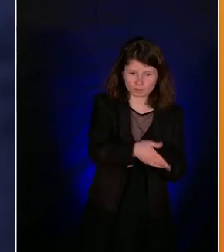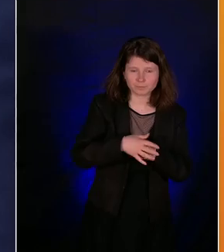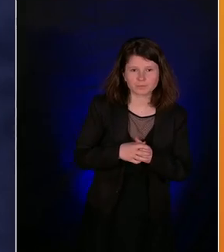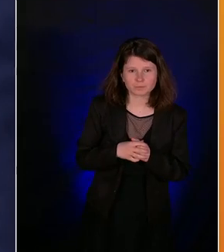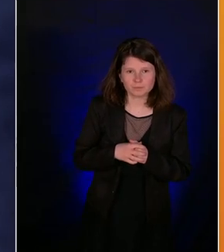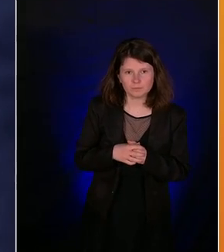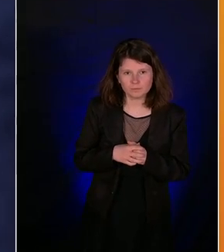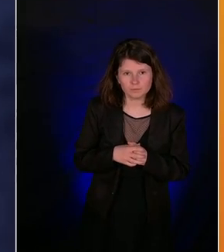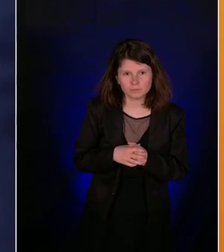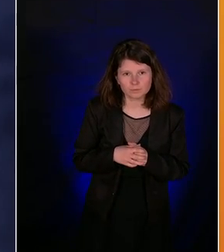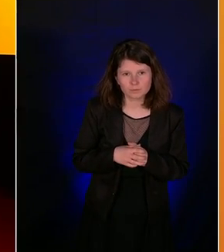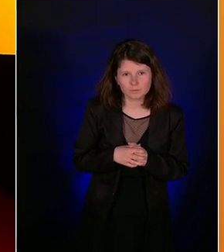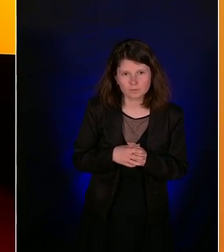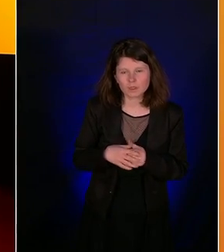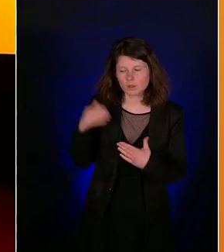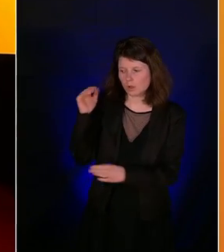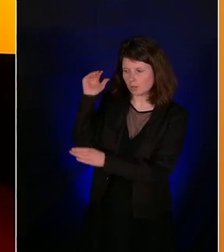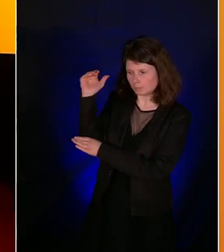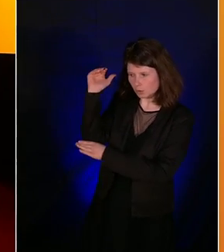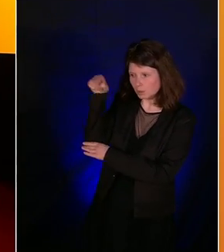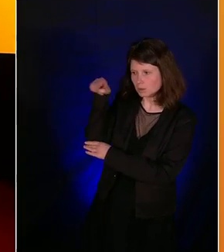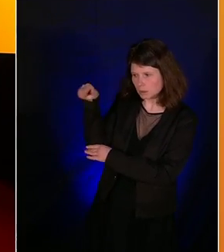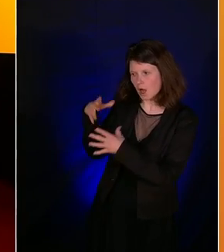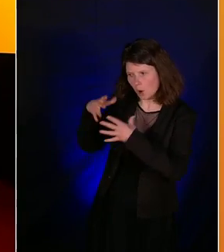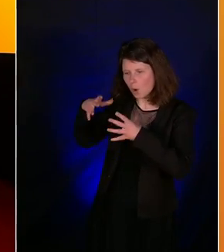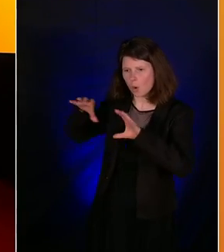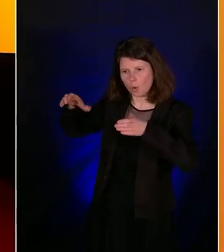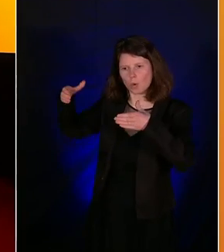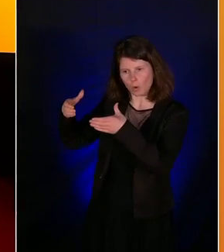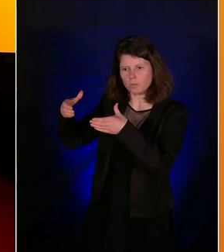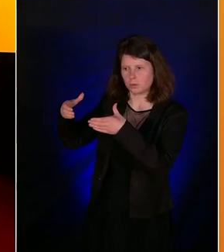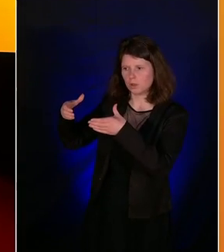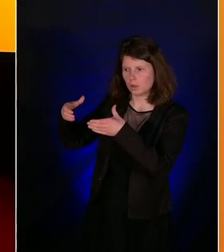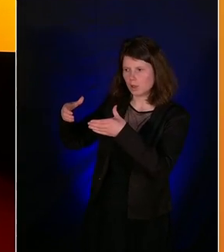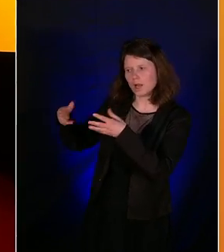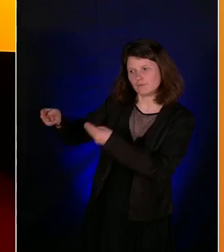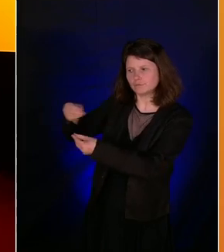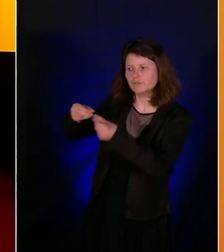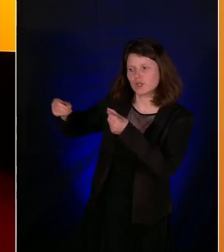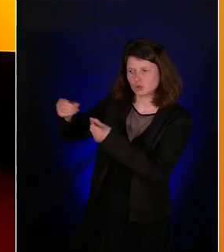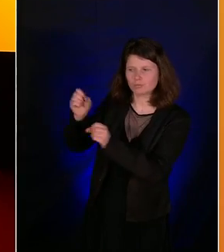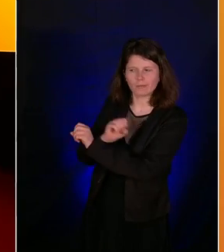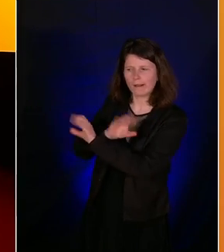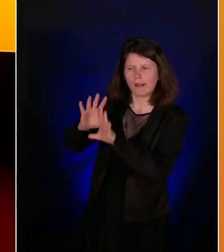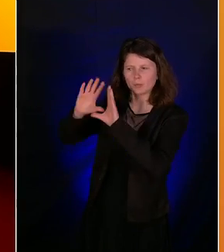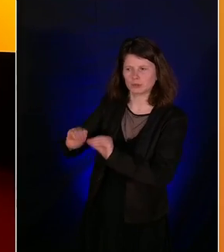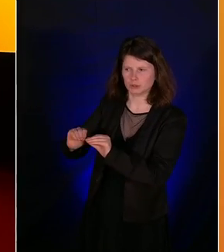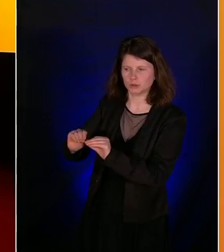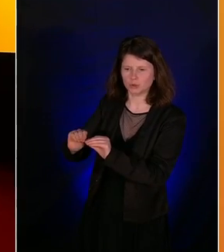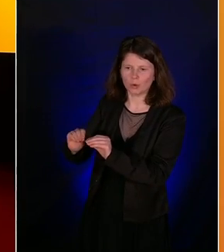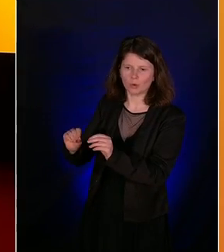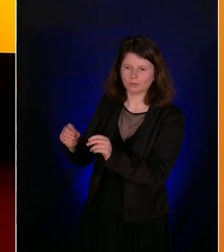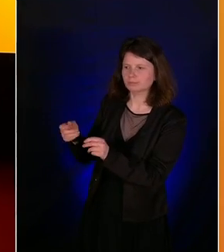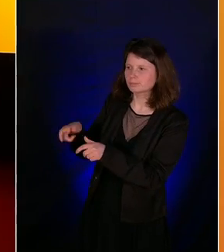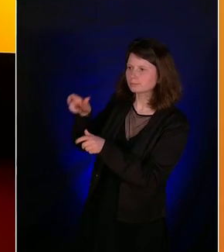franche au patronat au grands groupes et au monde de la finance qui ont clairement choisi leur valet pour la deuxième fois Macron aider